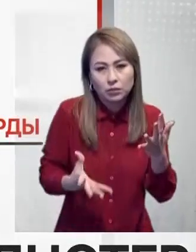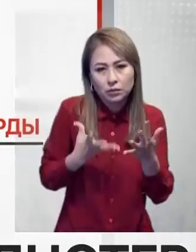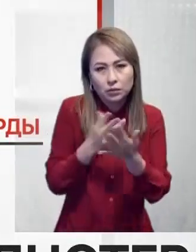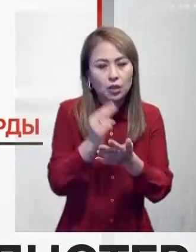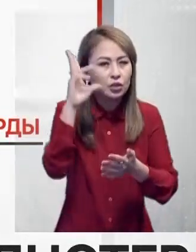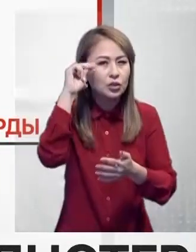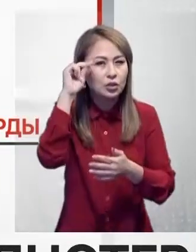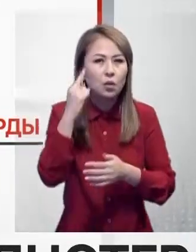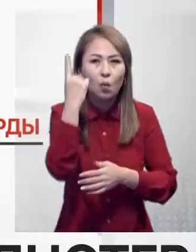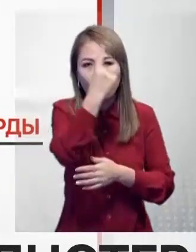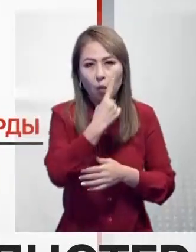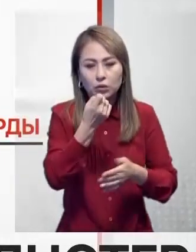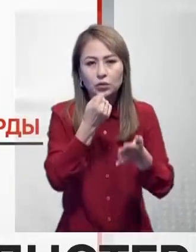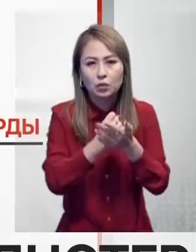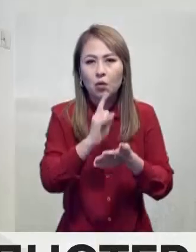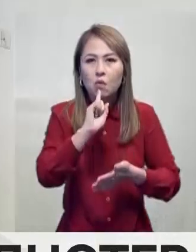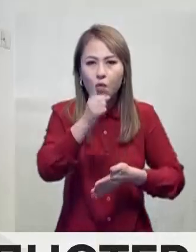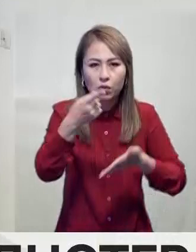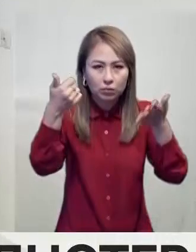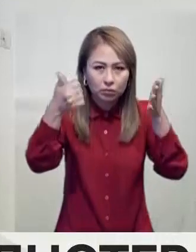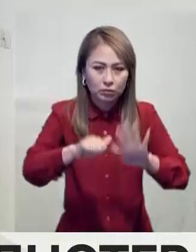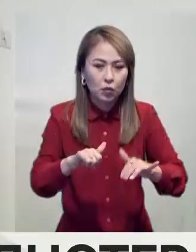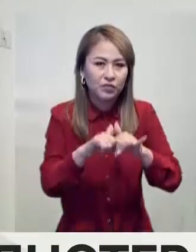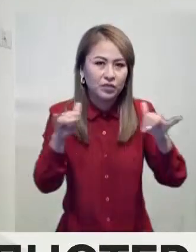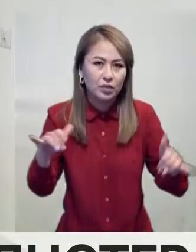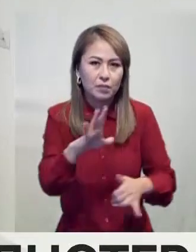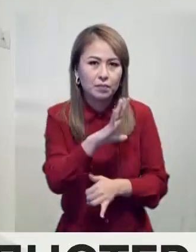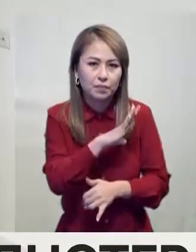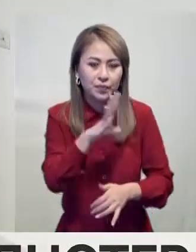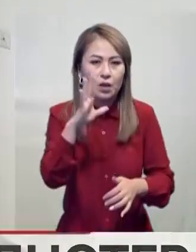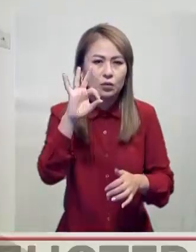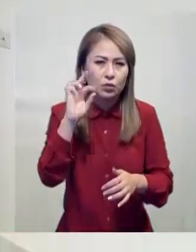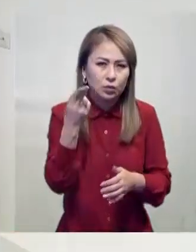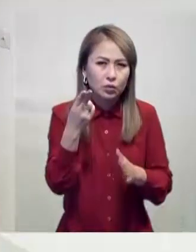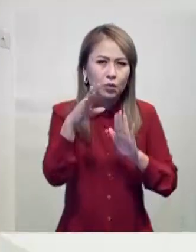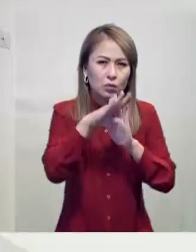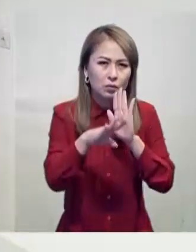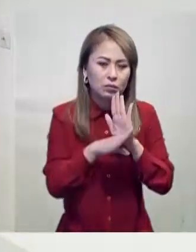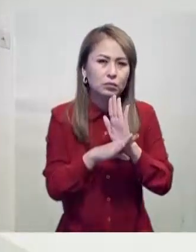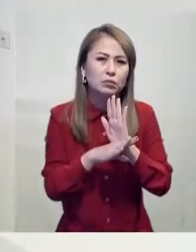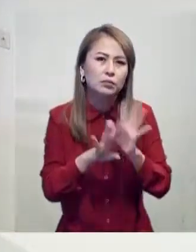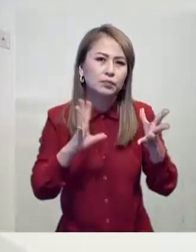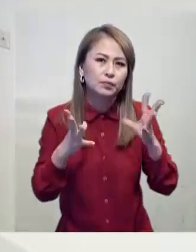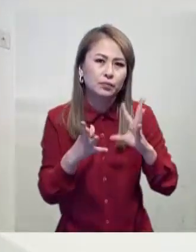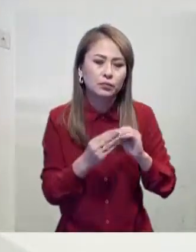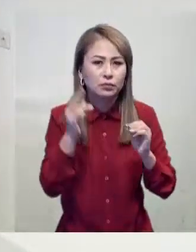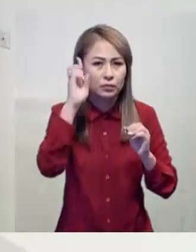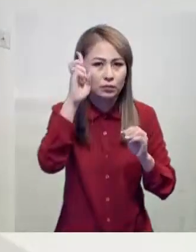мерзімі 1 жылдан 1,5 жылға дейін ұзартылды. Биылғы жылы әлеуметтік кодекс аясында жаңағы мүгедектігі